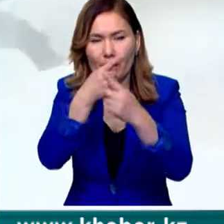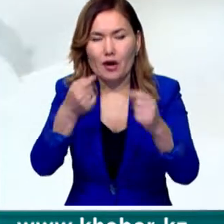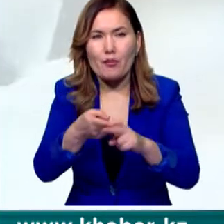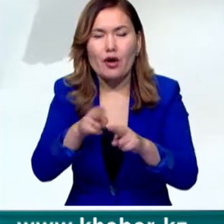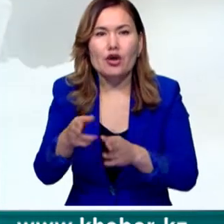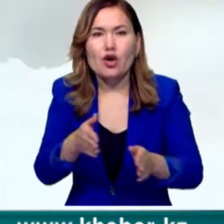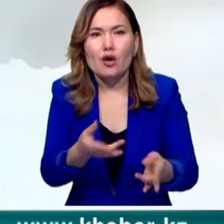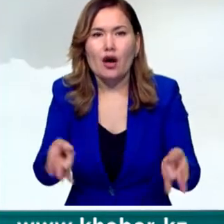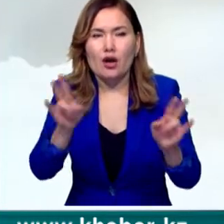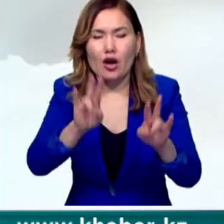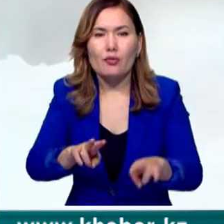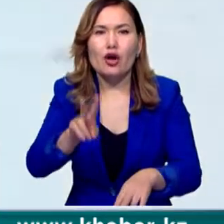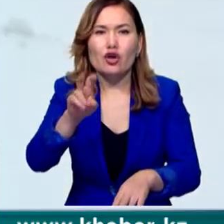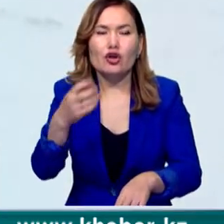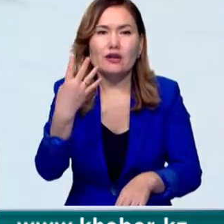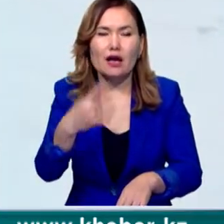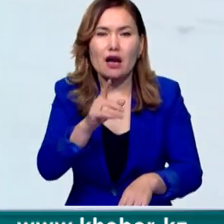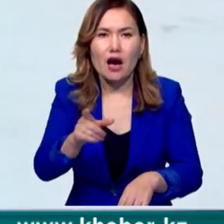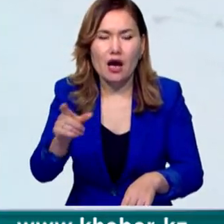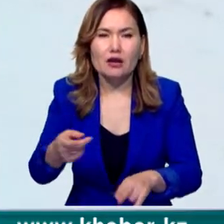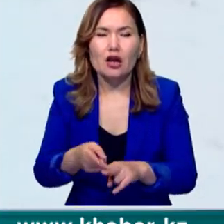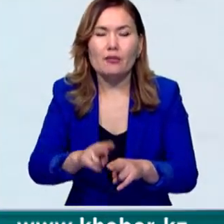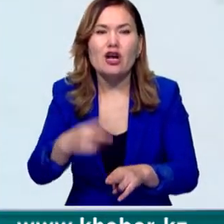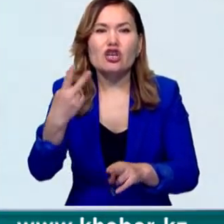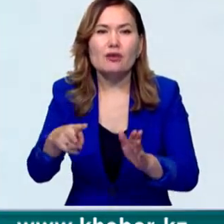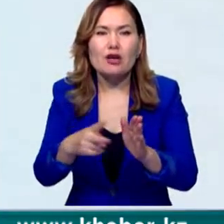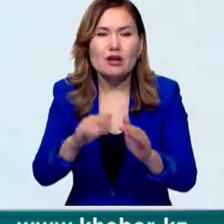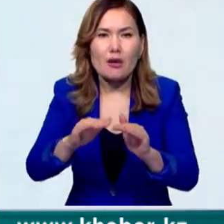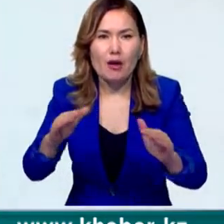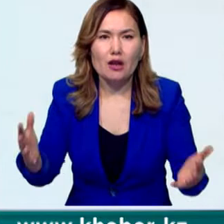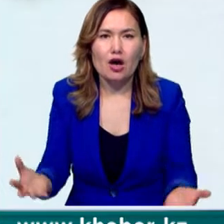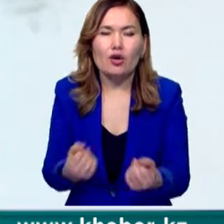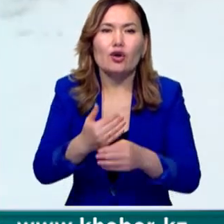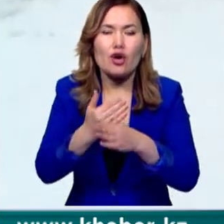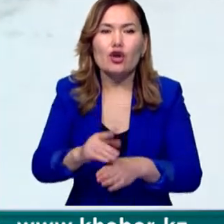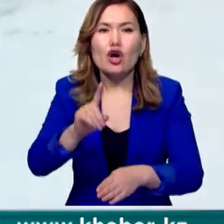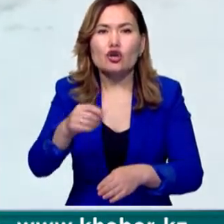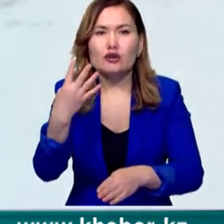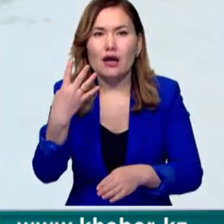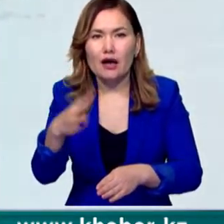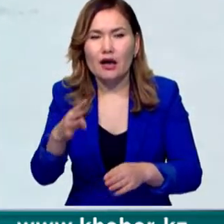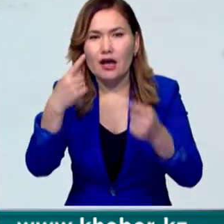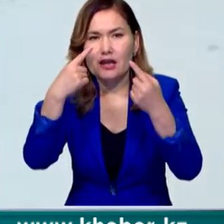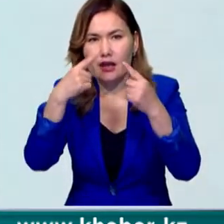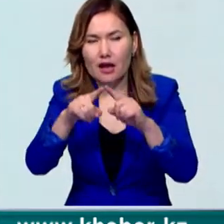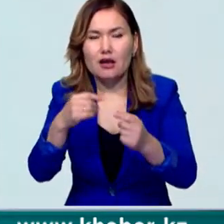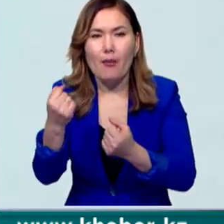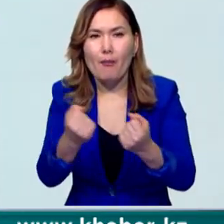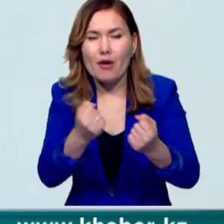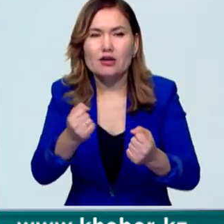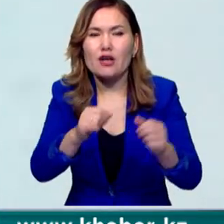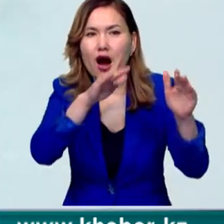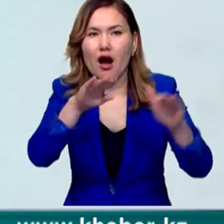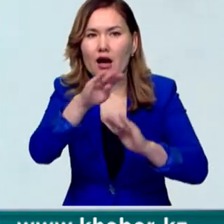жолда қалған 247 адам, оның ішінде 27 бала құтқарылды. 140 техника қар құрсауынан шығарылған. Қаладағы